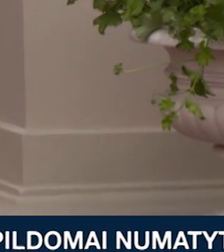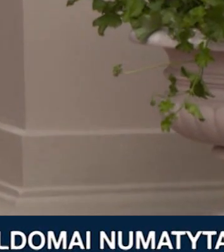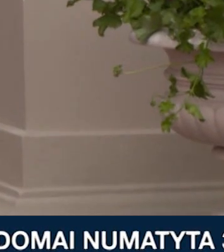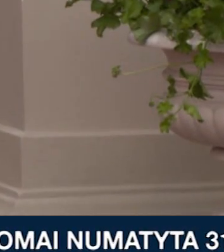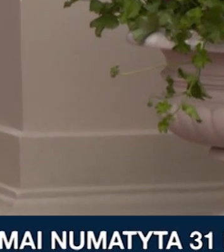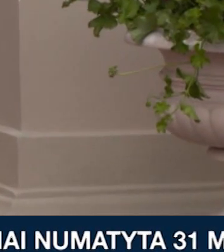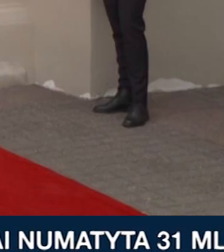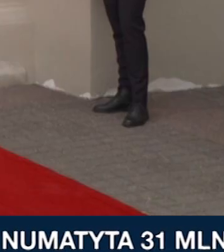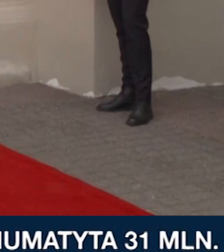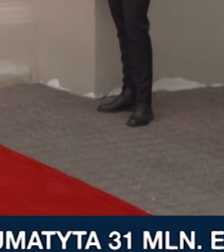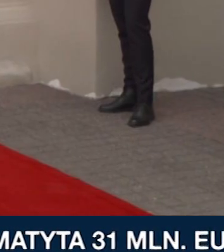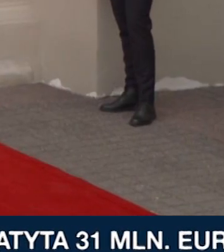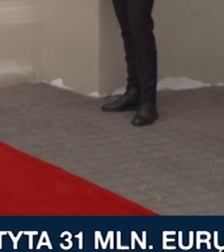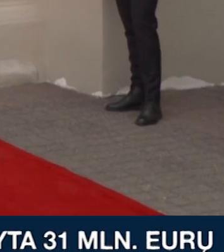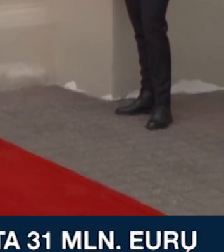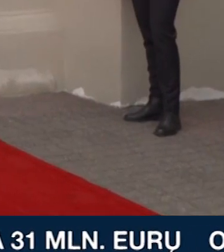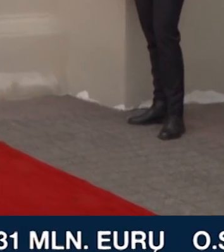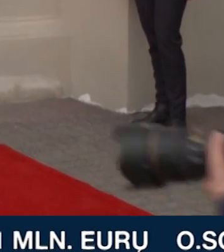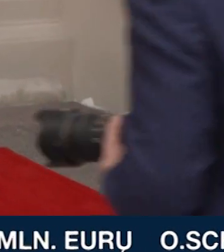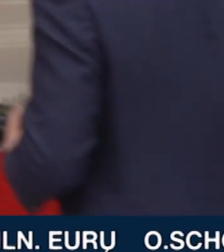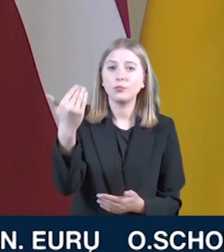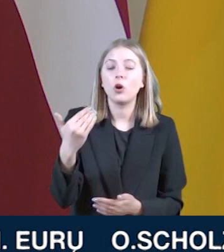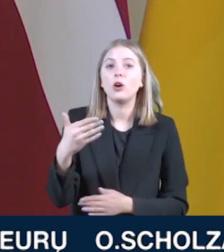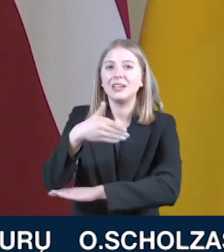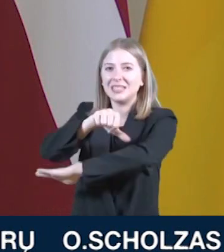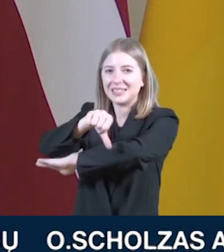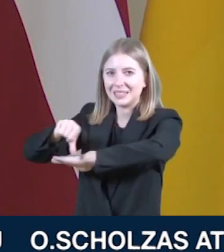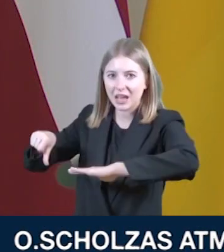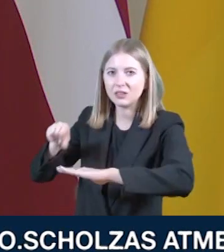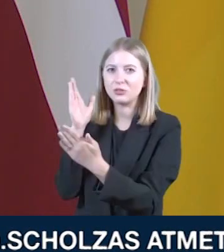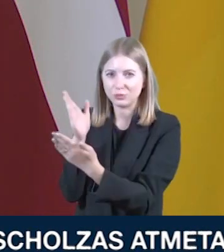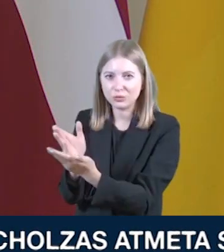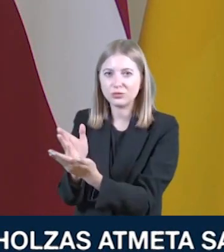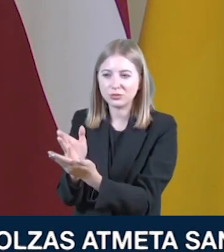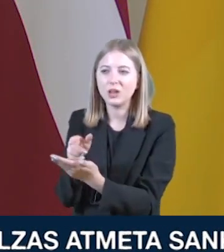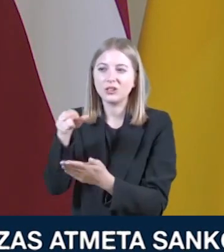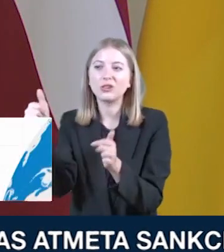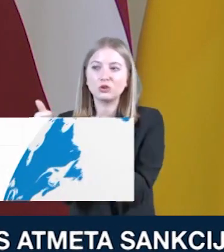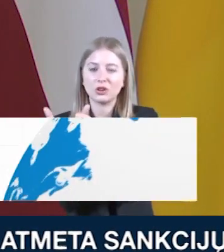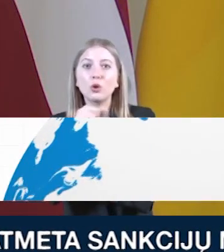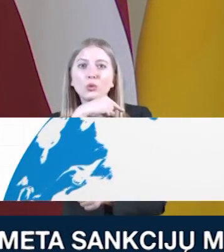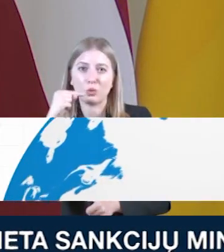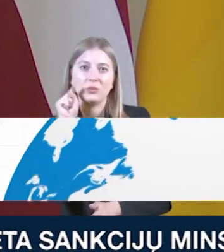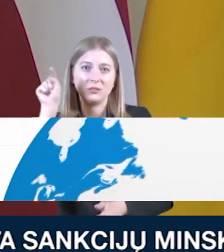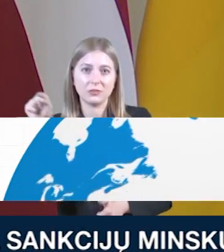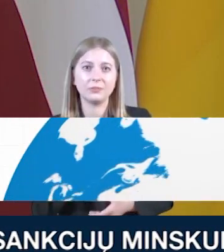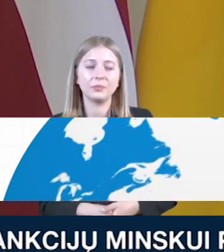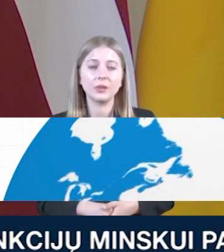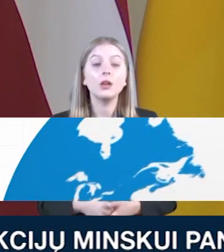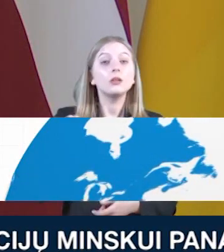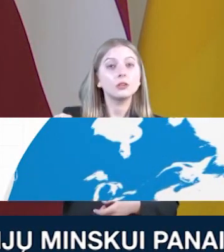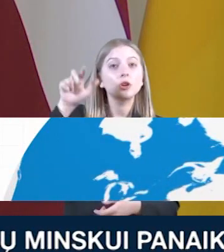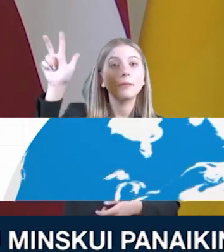Vilniuje sutarė Lietuvos prezidentas ir Vokietijos kancleris. Maksimali parengtis ir sustiprintos pajėgos mūsų regione